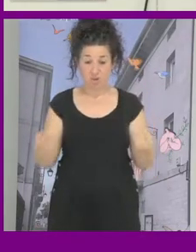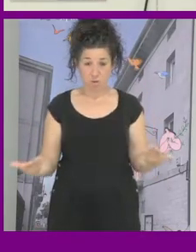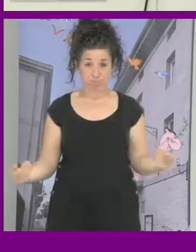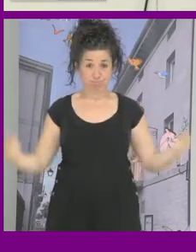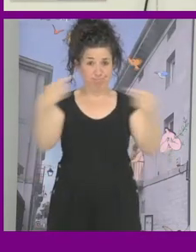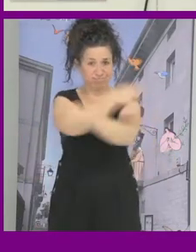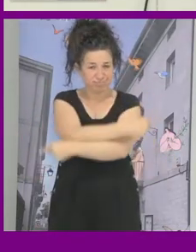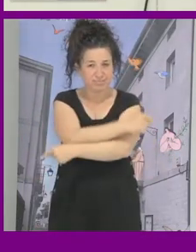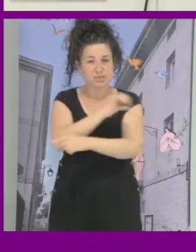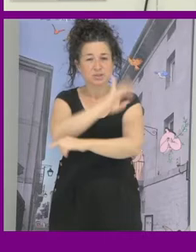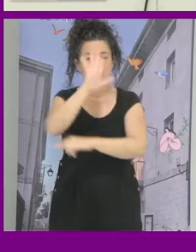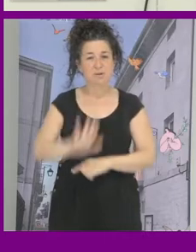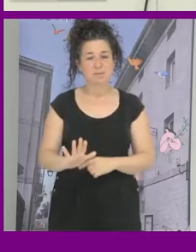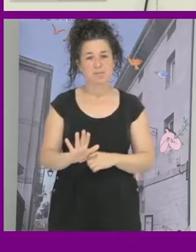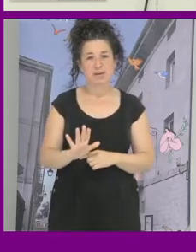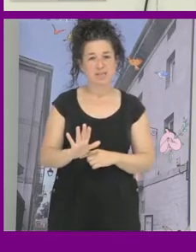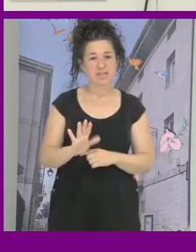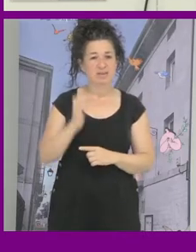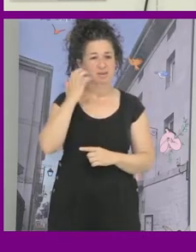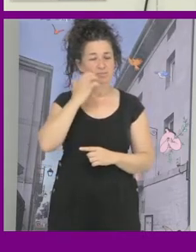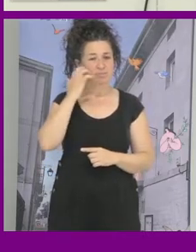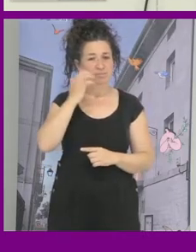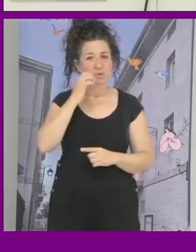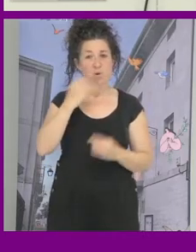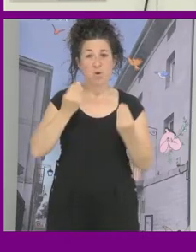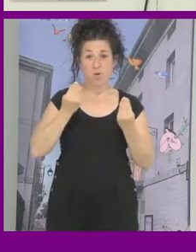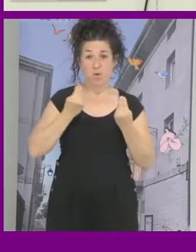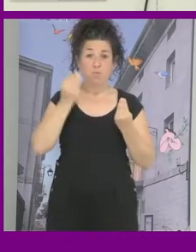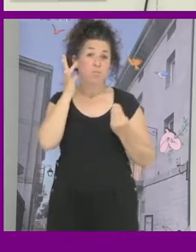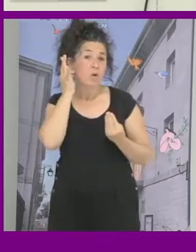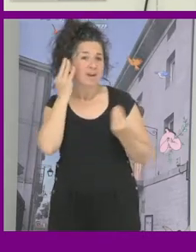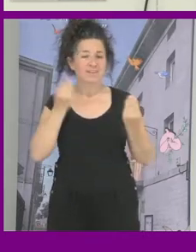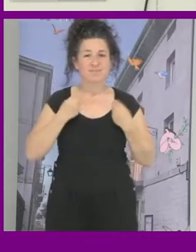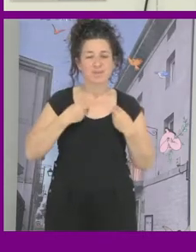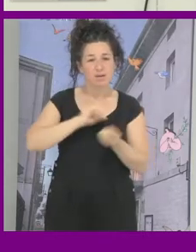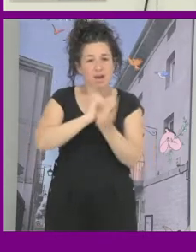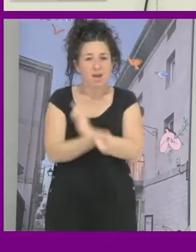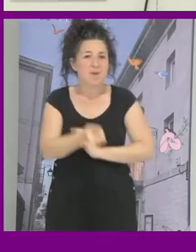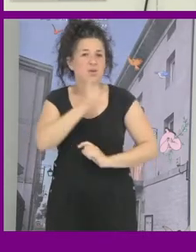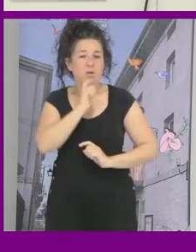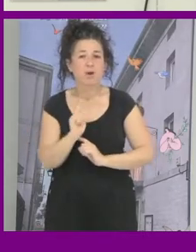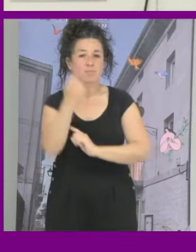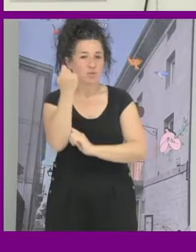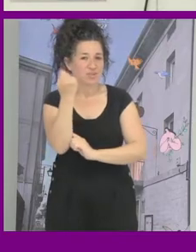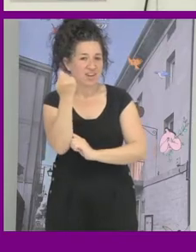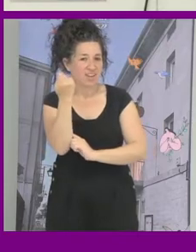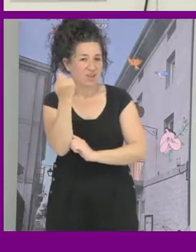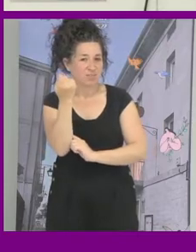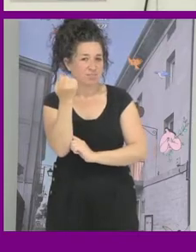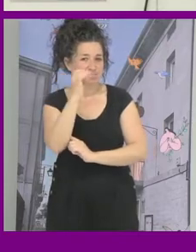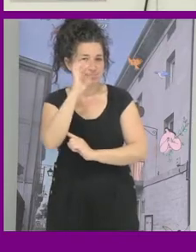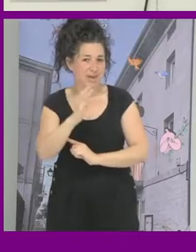no, parece que no cuenta nada cómo hemos conseguido transformar la vida de muchas mujeres. Orduan, bueno, hau esan da, iruditzen zait, ba,